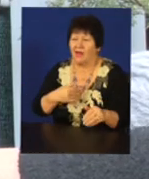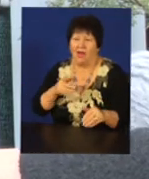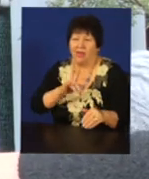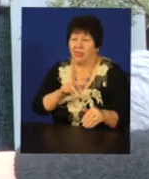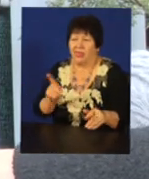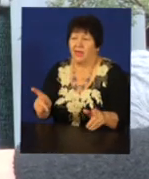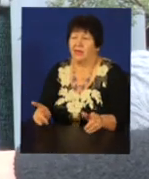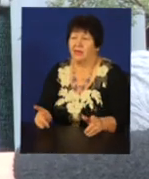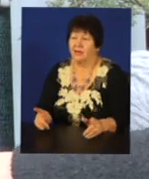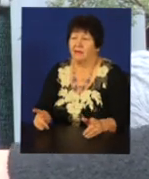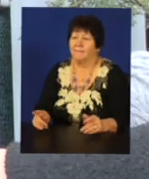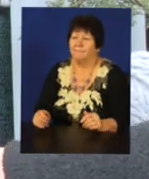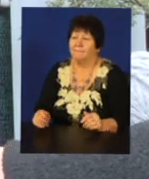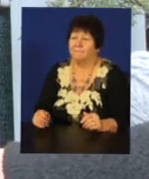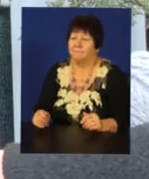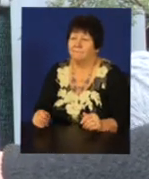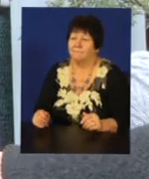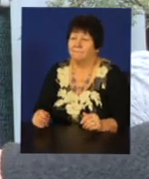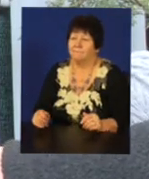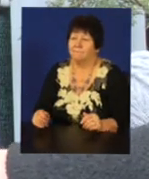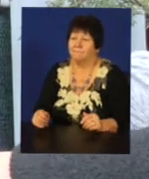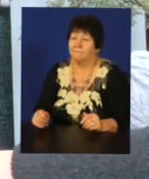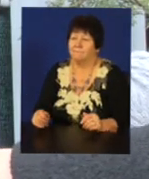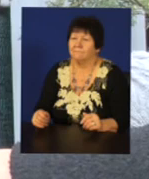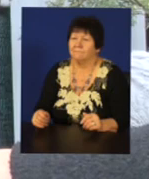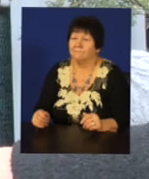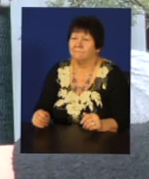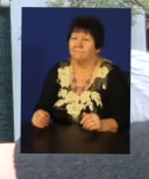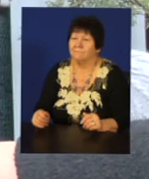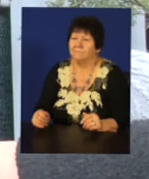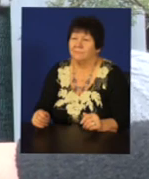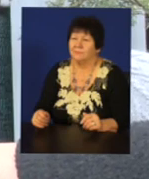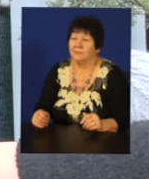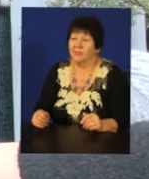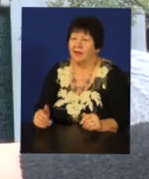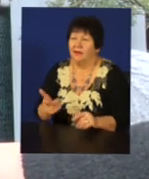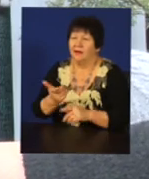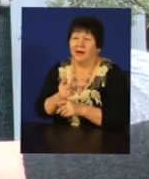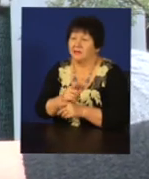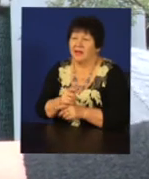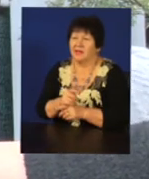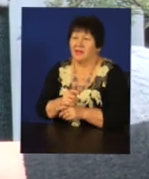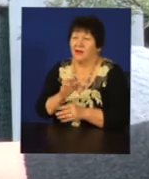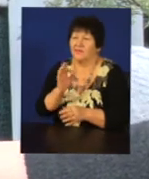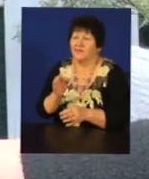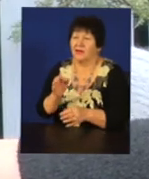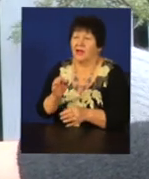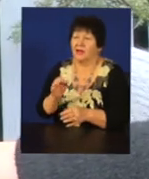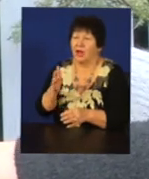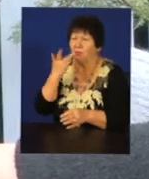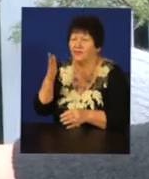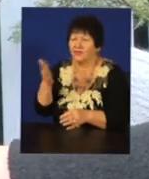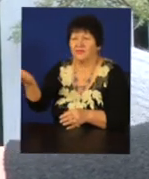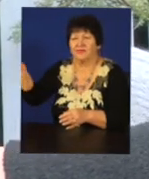имею... Куда. Ну, а как же, село без мусоросвалки? Ну, это не официальная мусоросвалка, еще